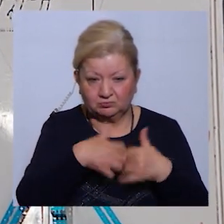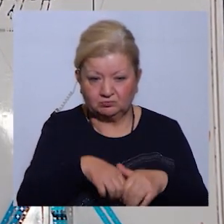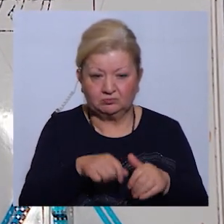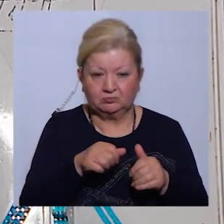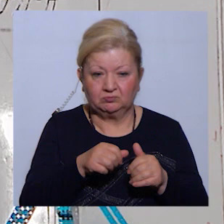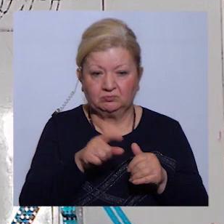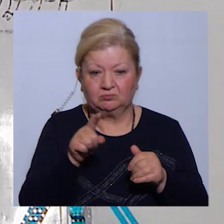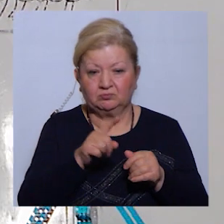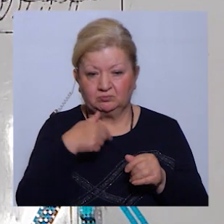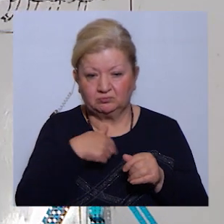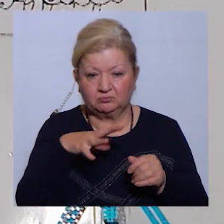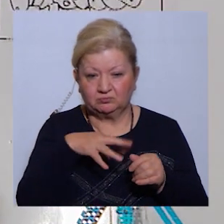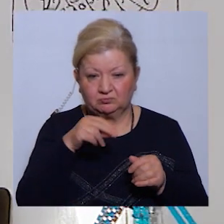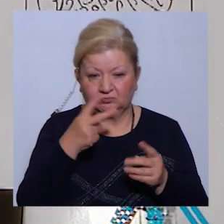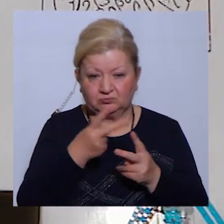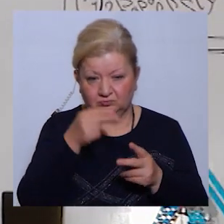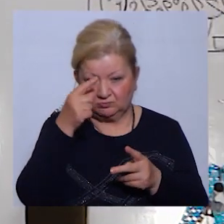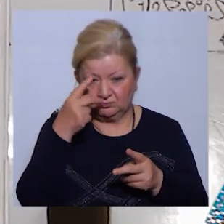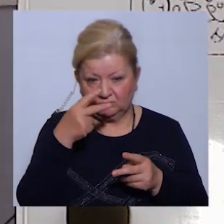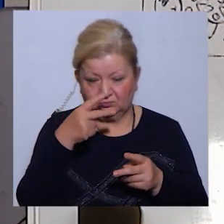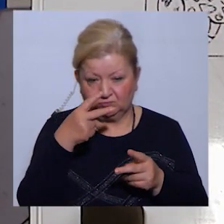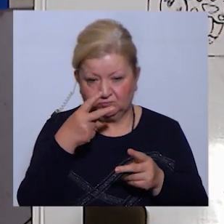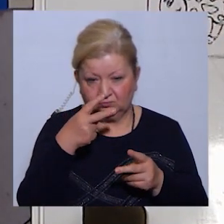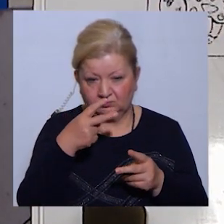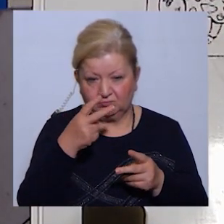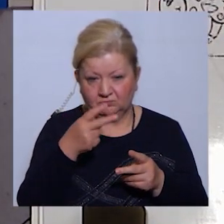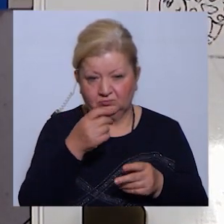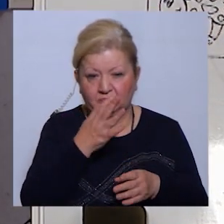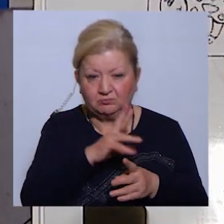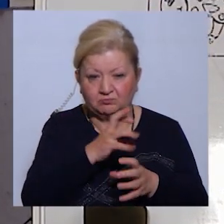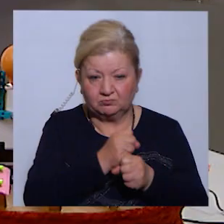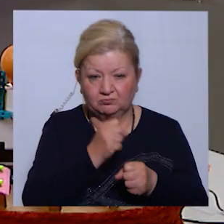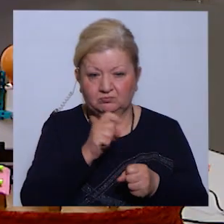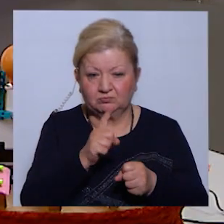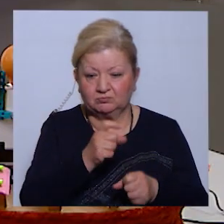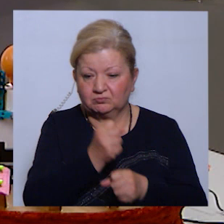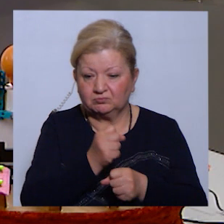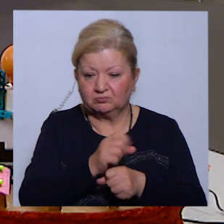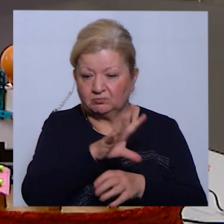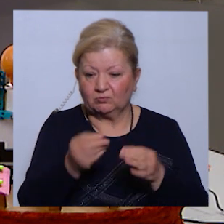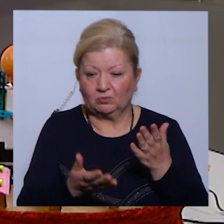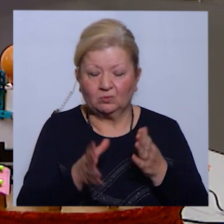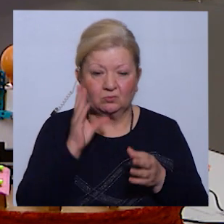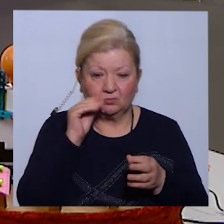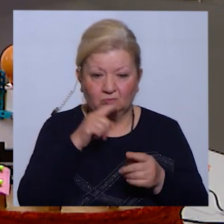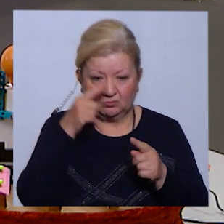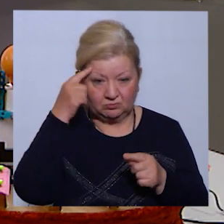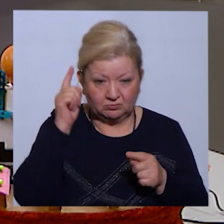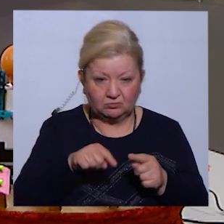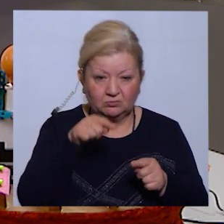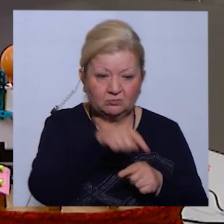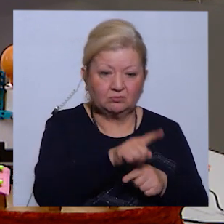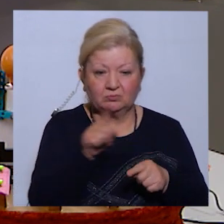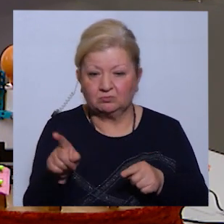ანუ ჩვენ უნდა ვიყოთ არა მომხმარებლები, არამედ შემქმნელები. როდესაც თქვენ გეცოდინებათ, როგორ ფუნქციონირებს ესა თუ ის